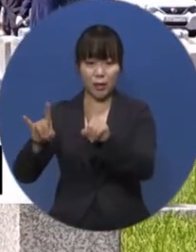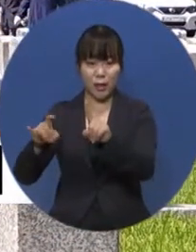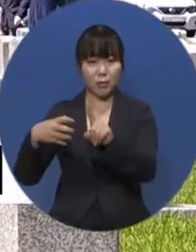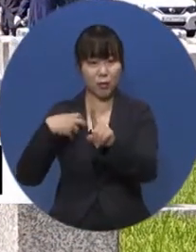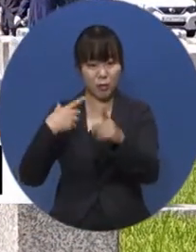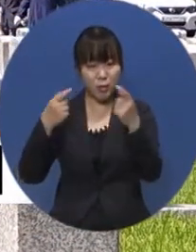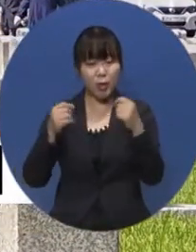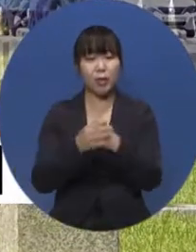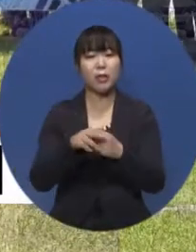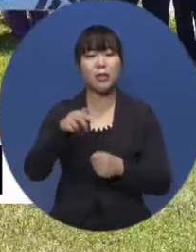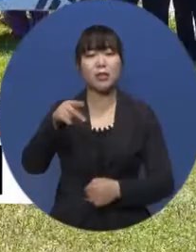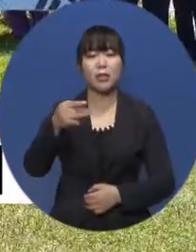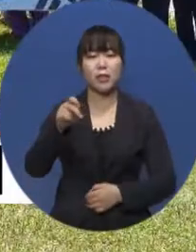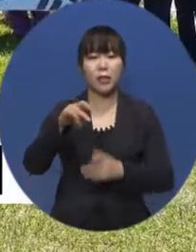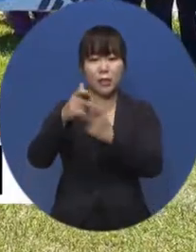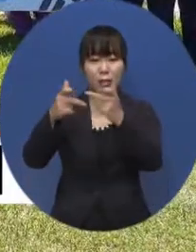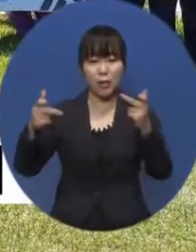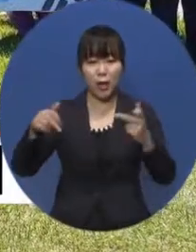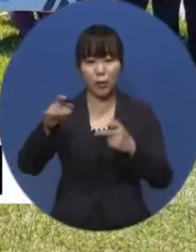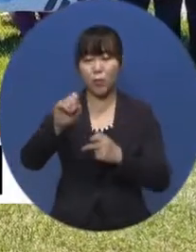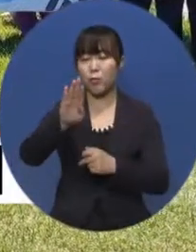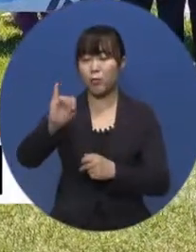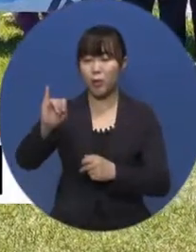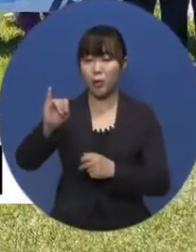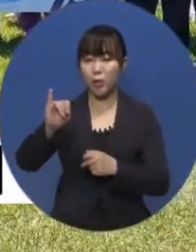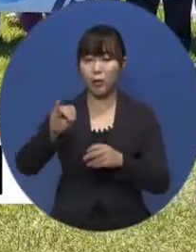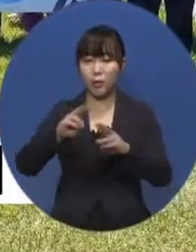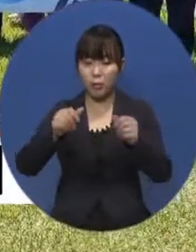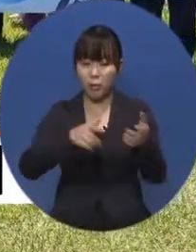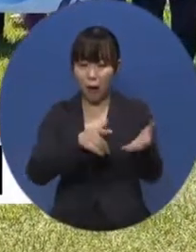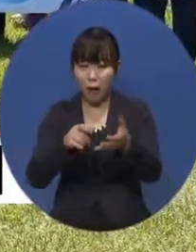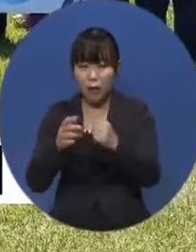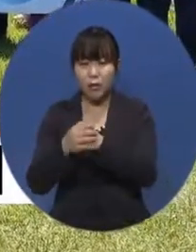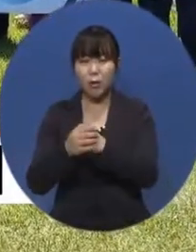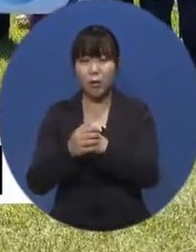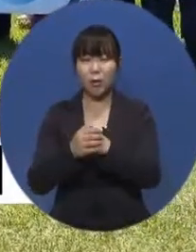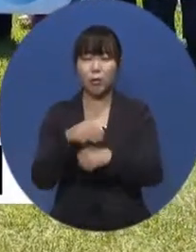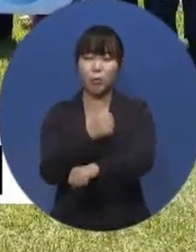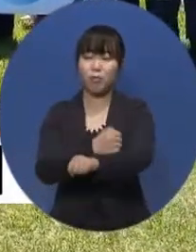지리산 공비토벌작전에 참전해 9명을 생포하는 전공을 세웠습니다.